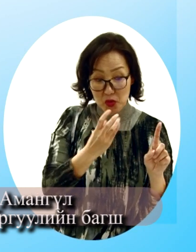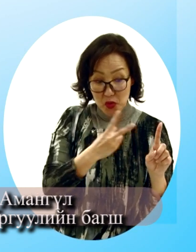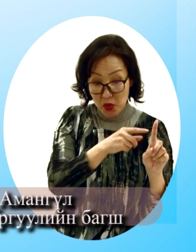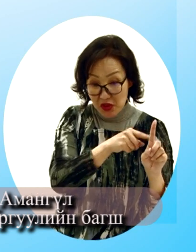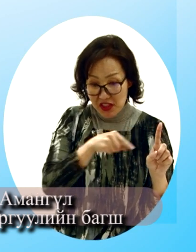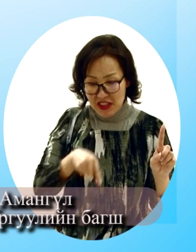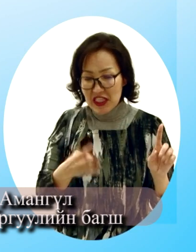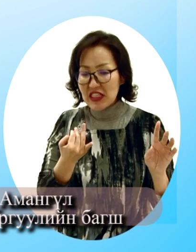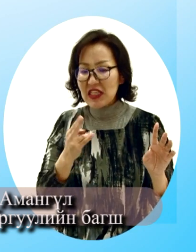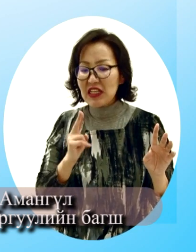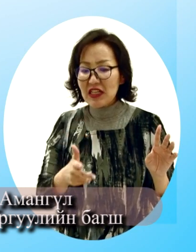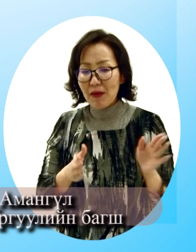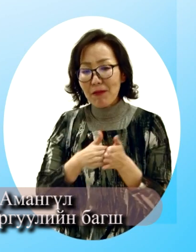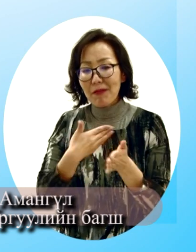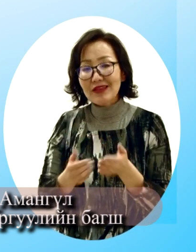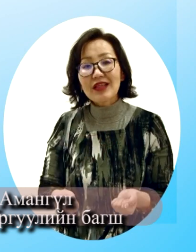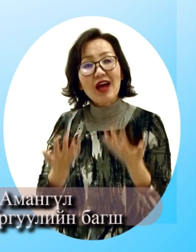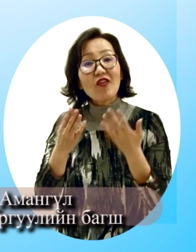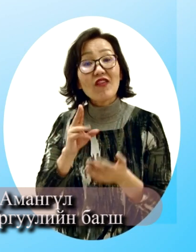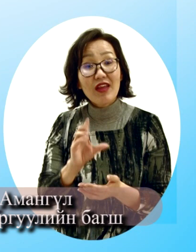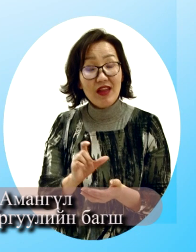килограмм кілегей шығарып алады?